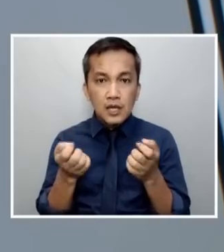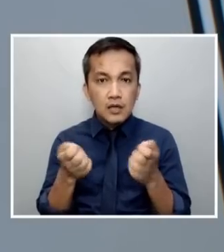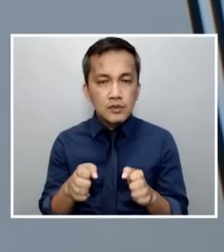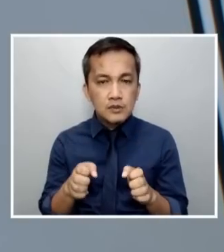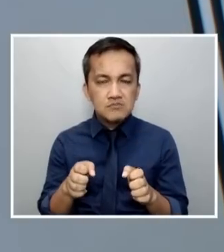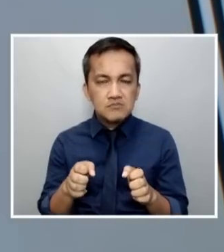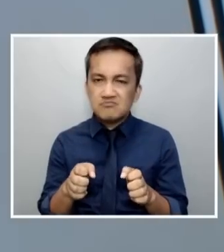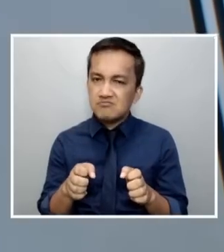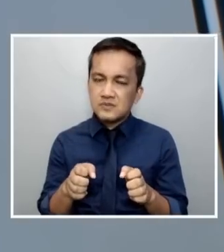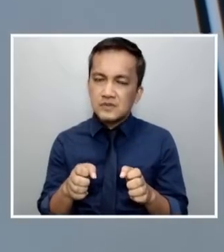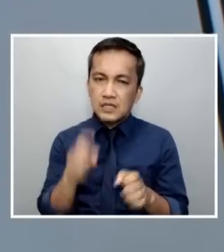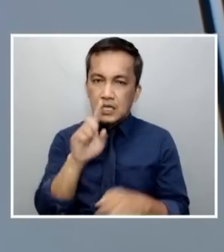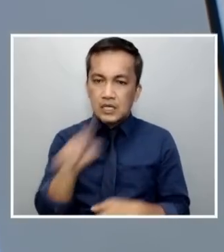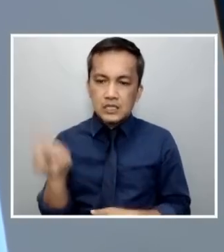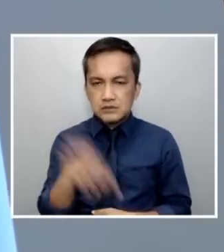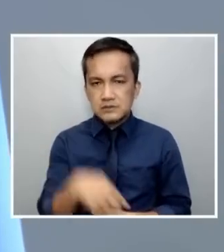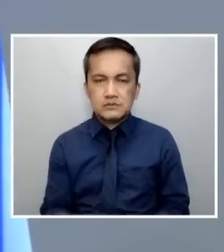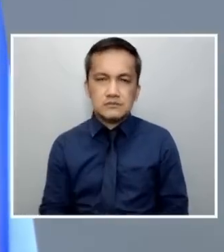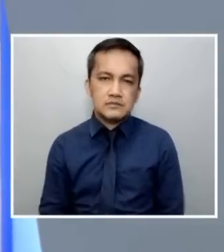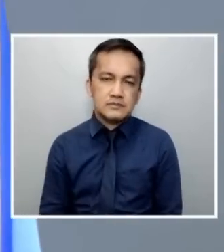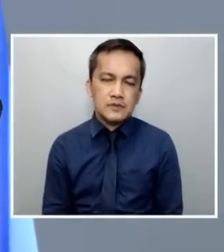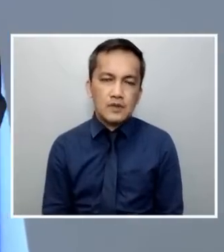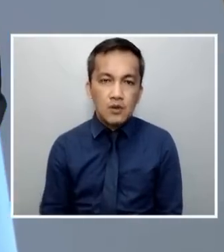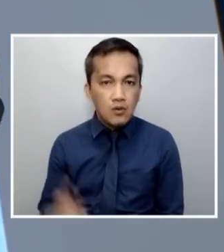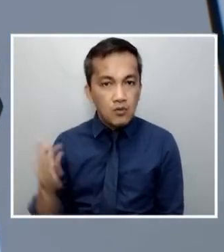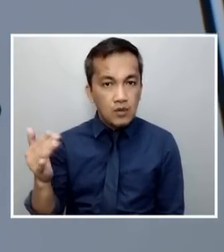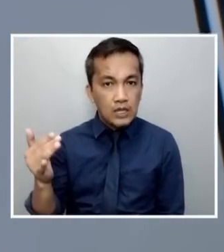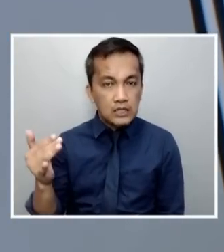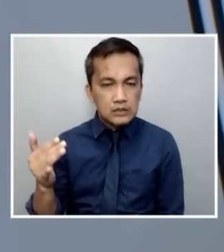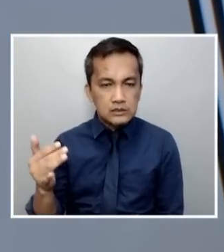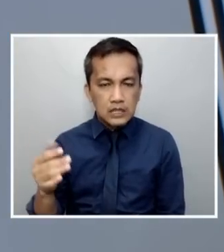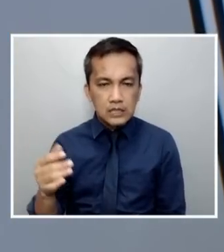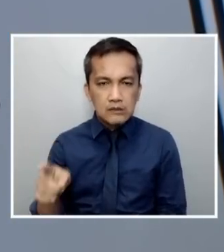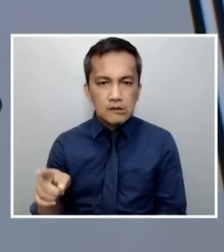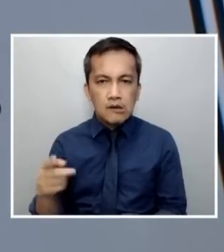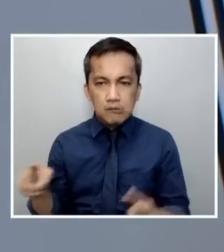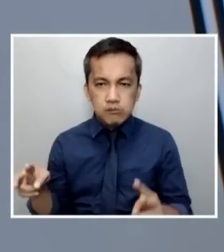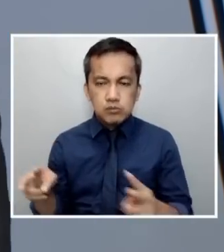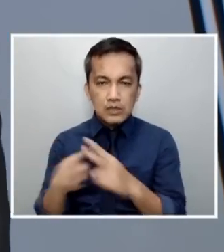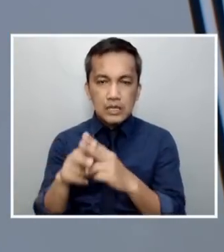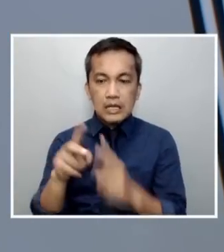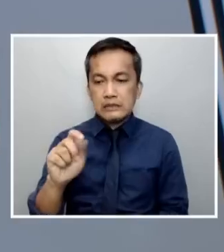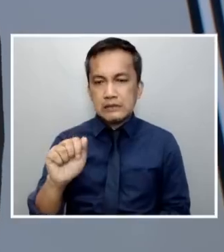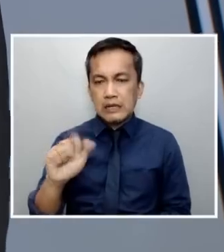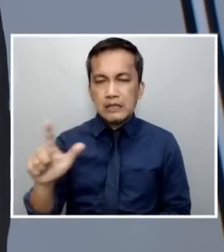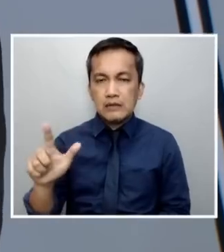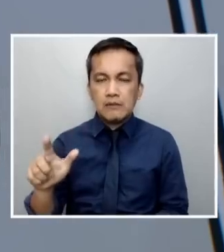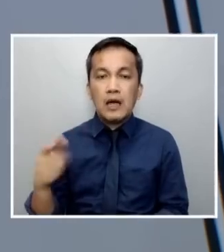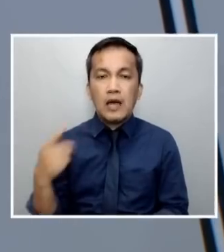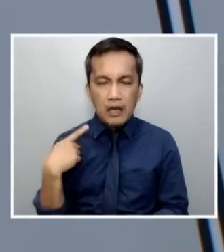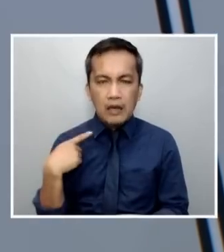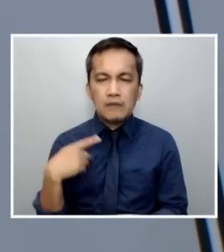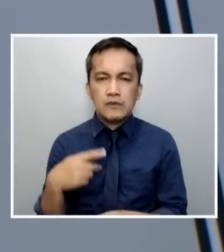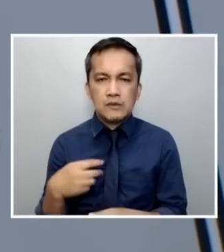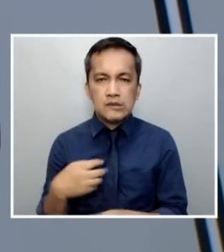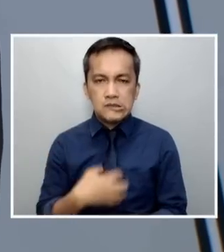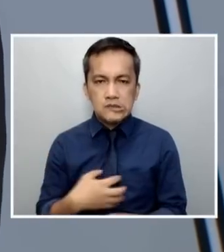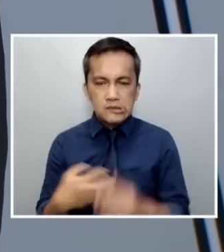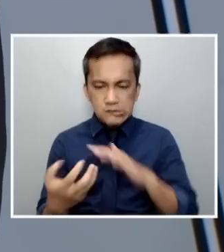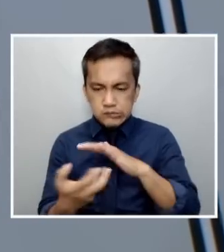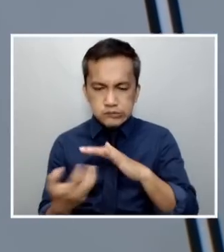hindi natutuloy o kanselado bunga po ng aktibidad sa Bulkang Taal. Nananatili naman bukas ang turismo